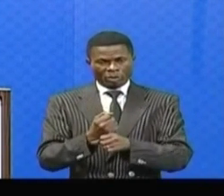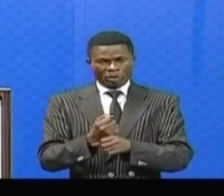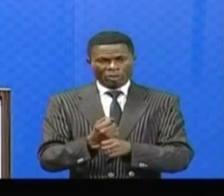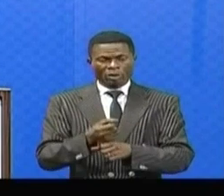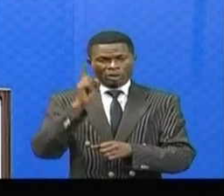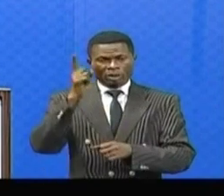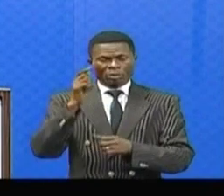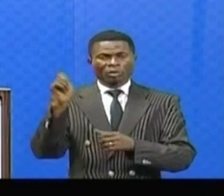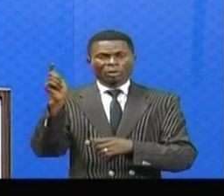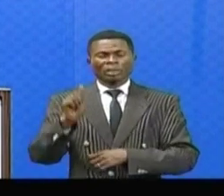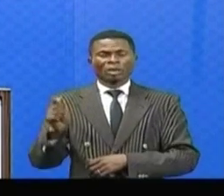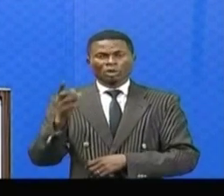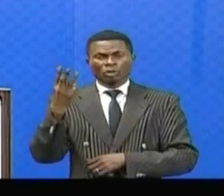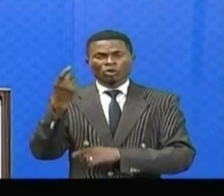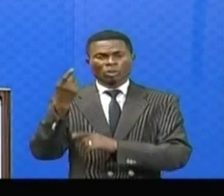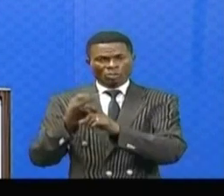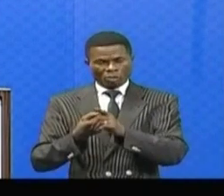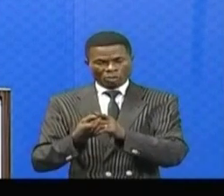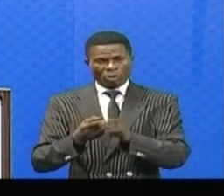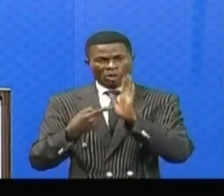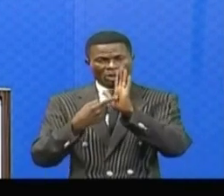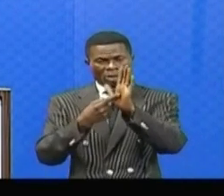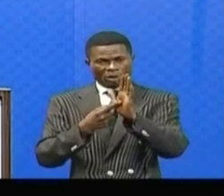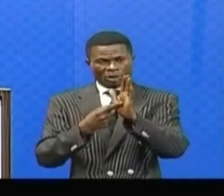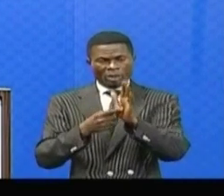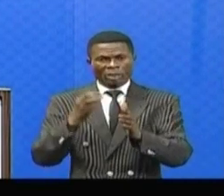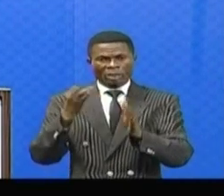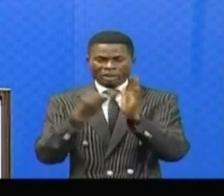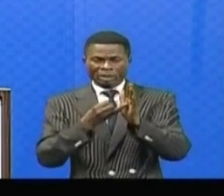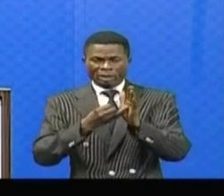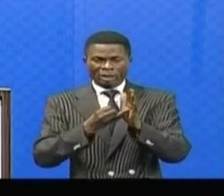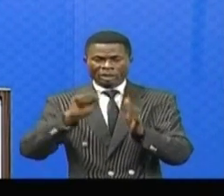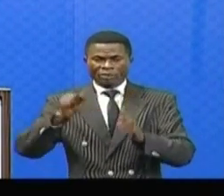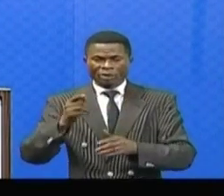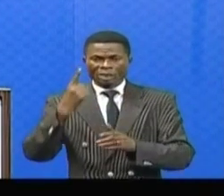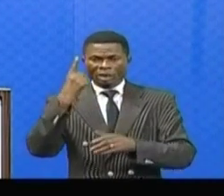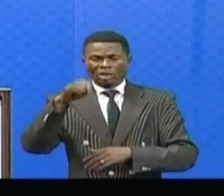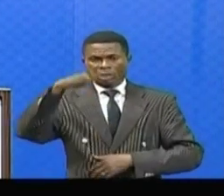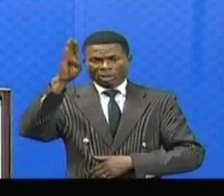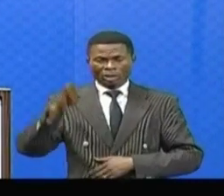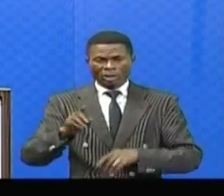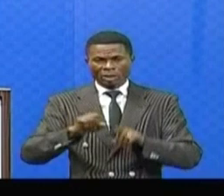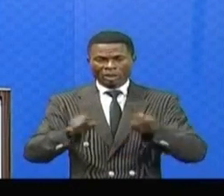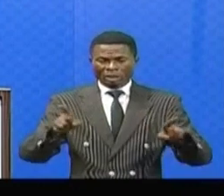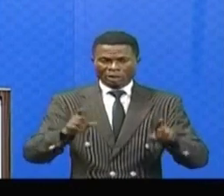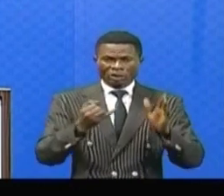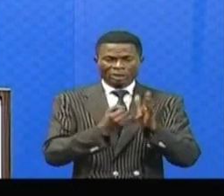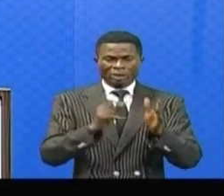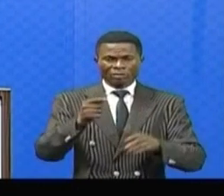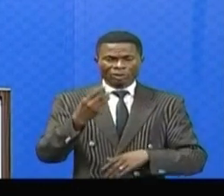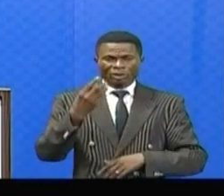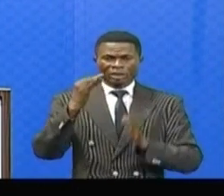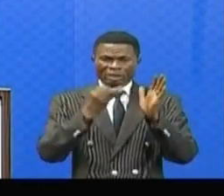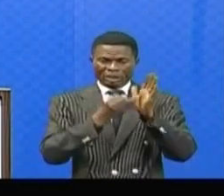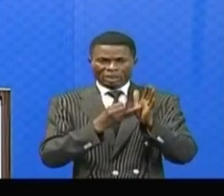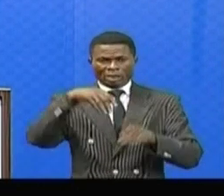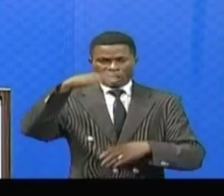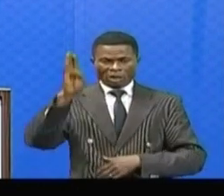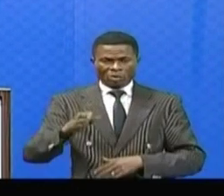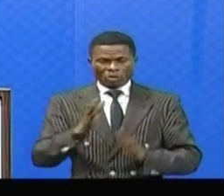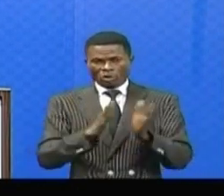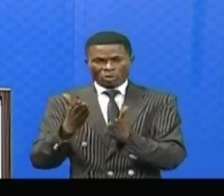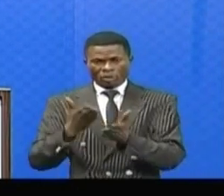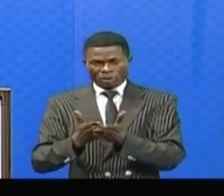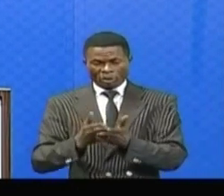premier trimestre montre qu'elle atteindrait 7,1% contre 6,1% initialement prévu.